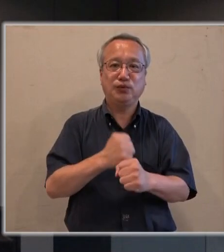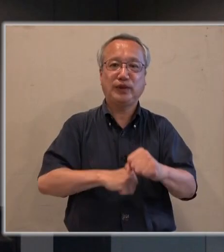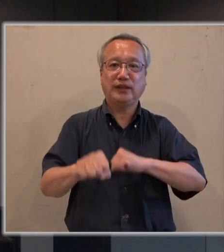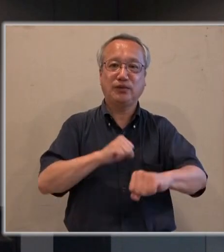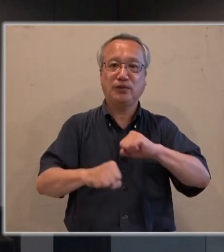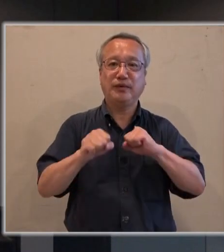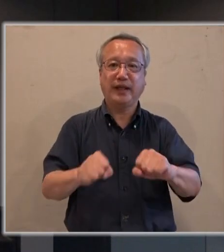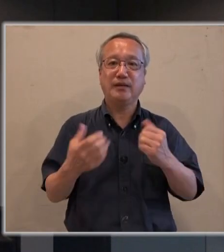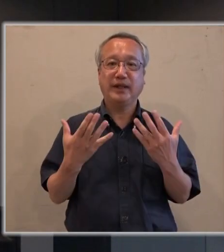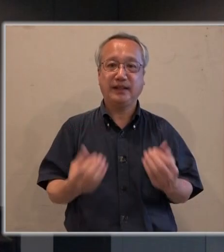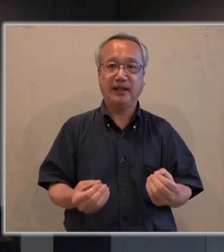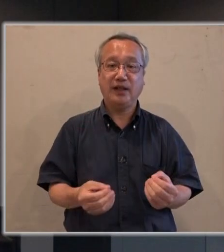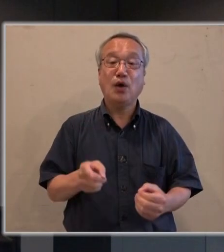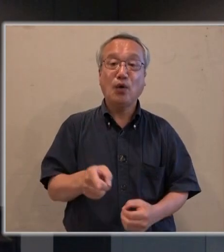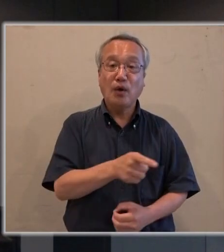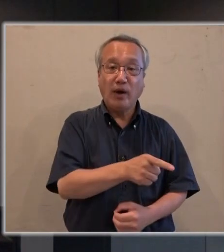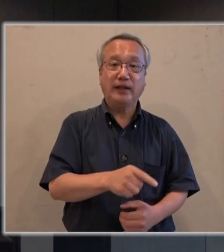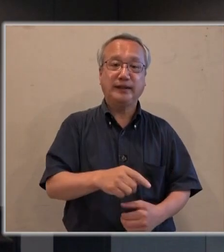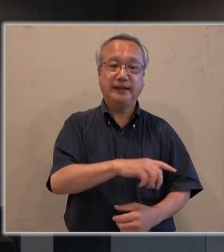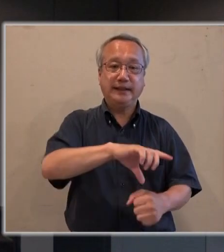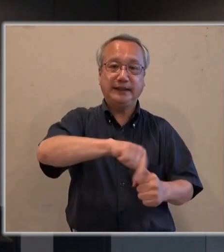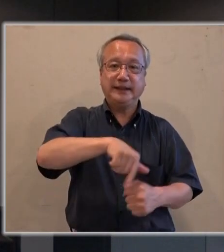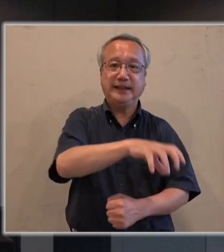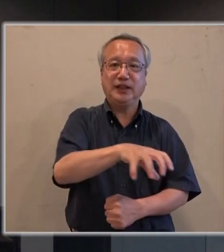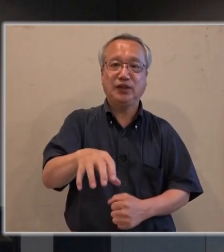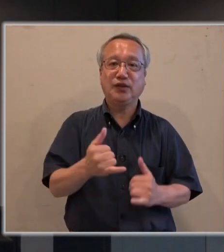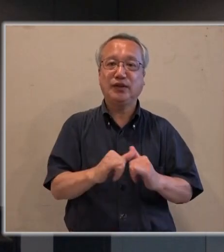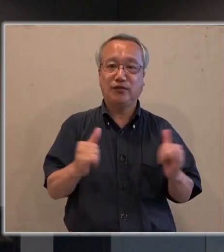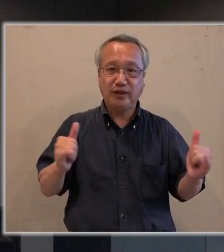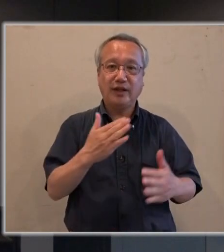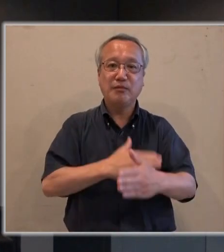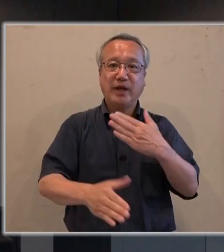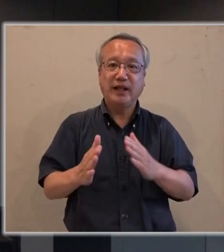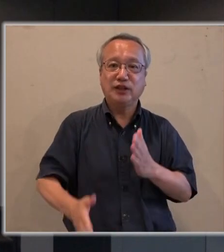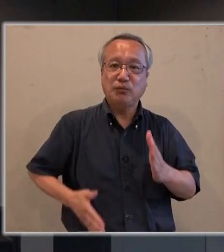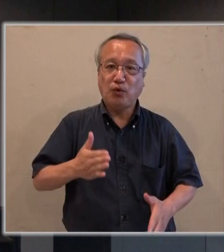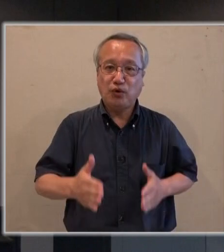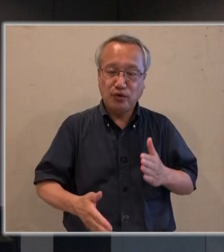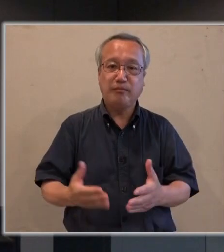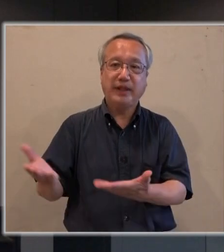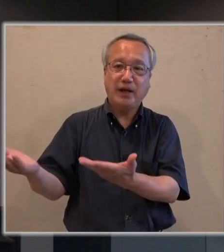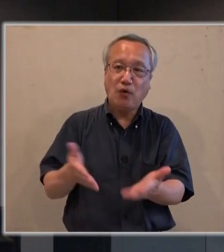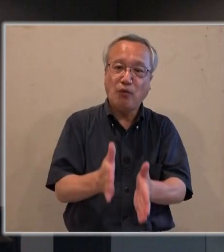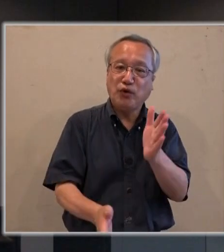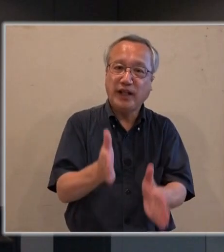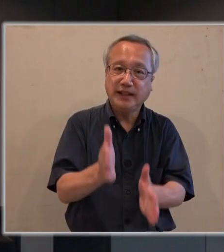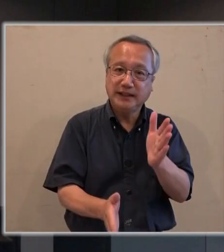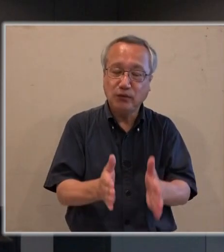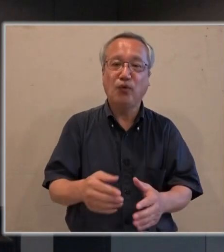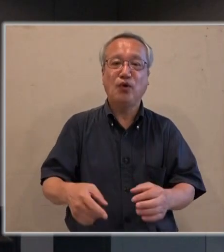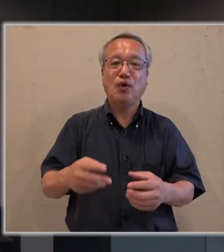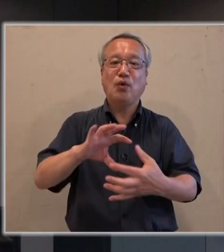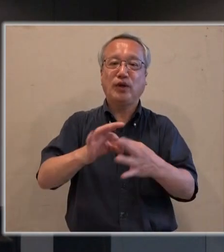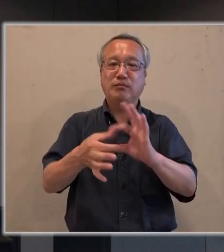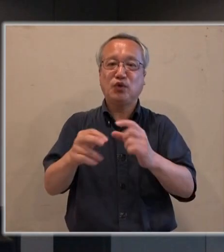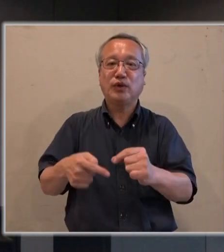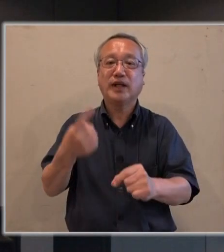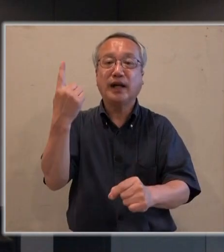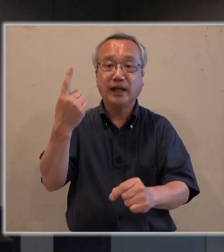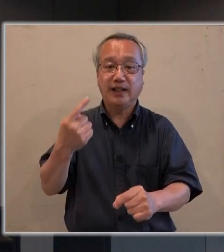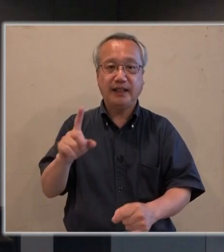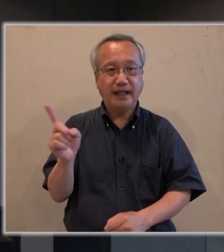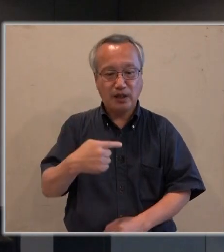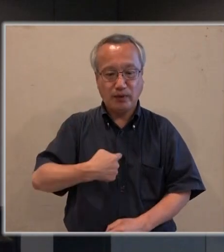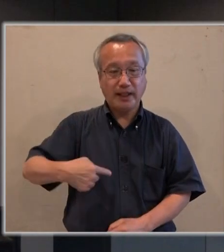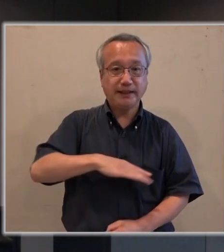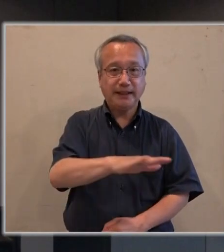まあ、いずれも地域の方にパラスポーツだったりおもてなしっていうところ、オリンピックをきっかけに何か私たちに